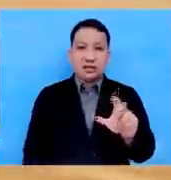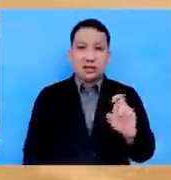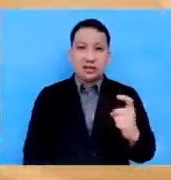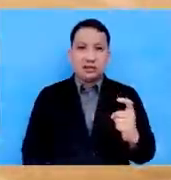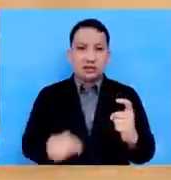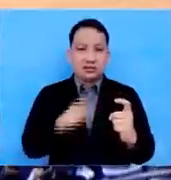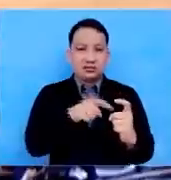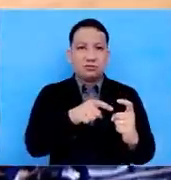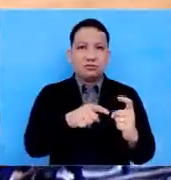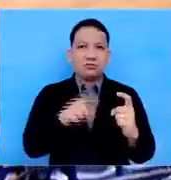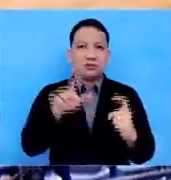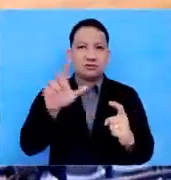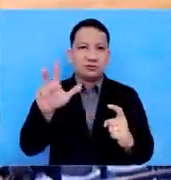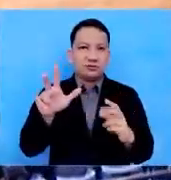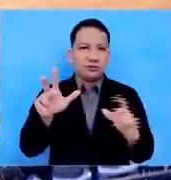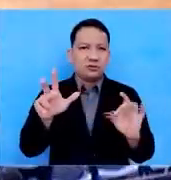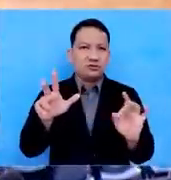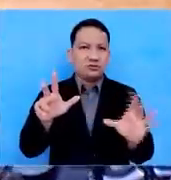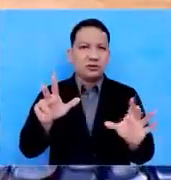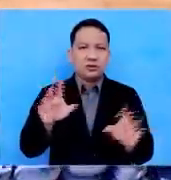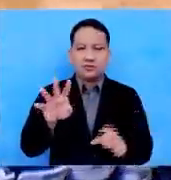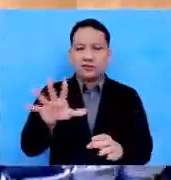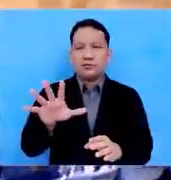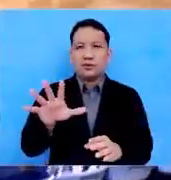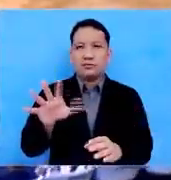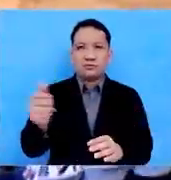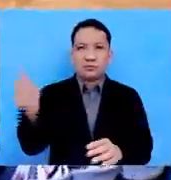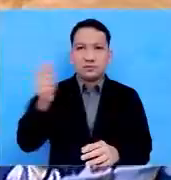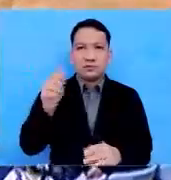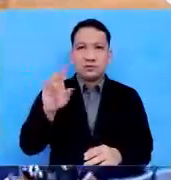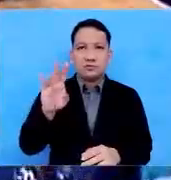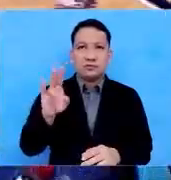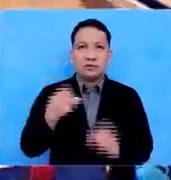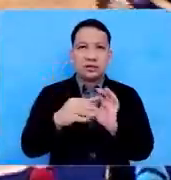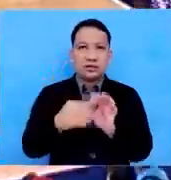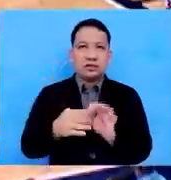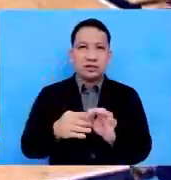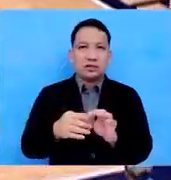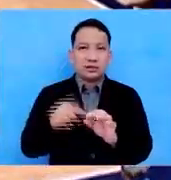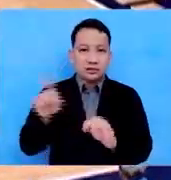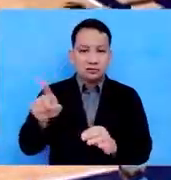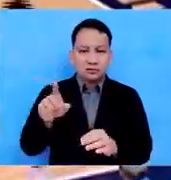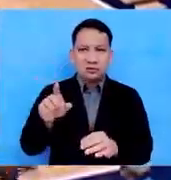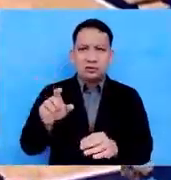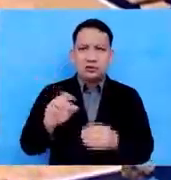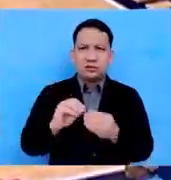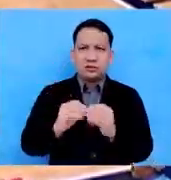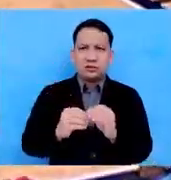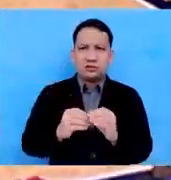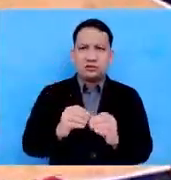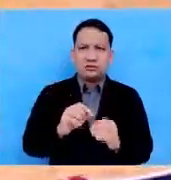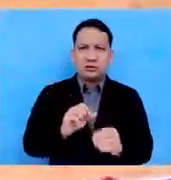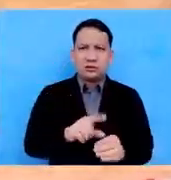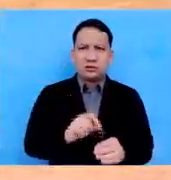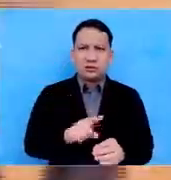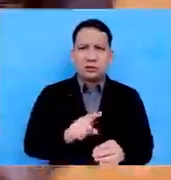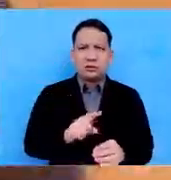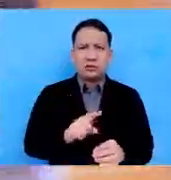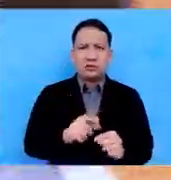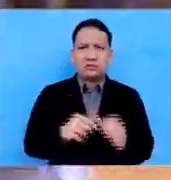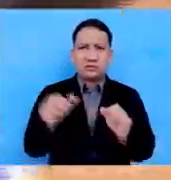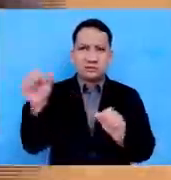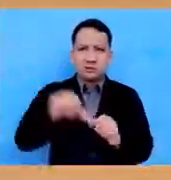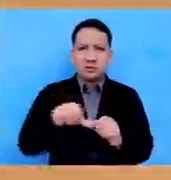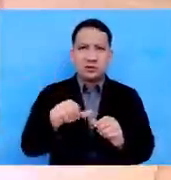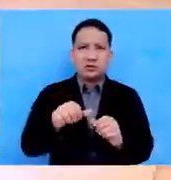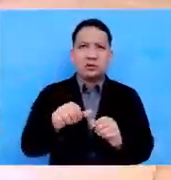120-106. Kumana ng 45 points at 17 rebounds si import Cameron Clark para sa SMB. Dahil sa pagkatalo, nagtapos